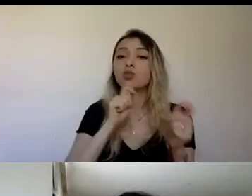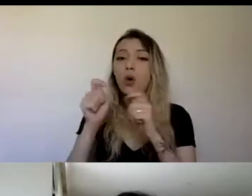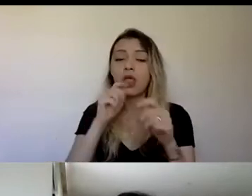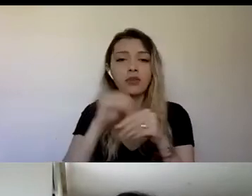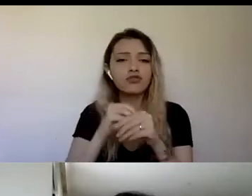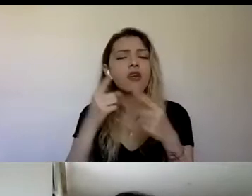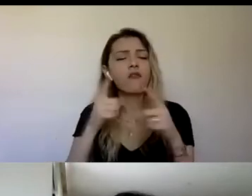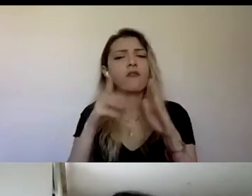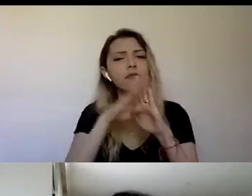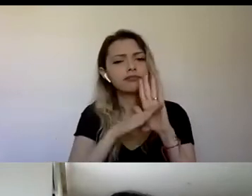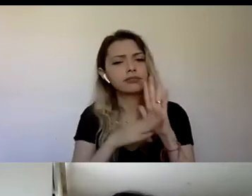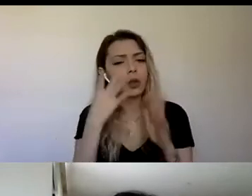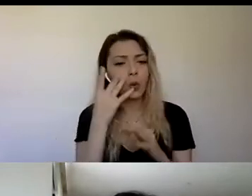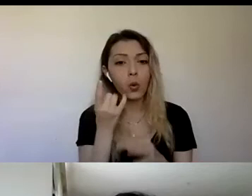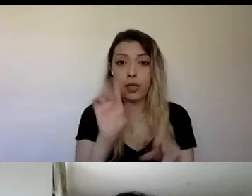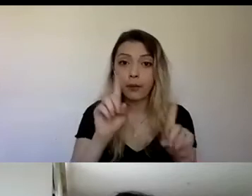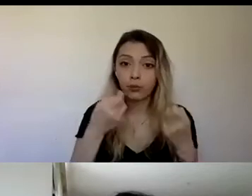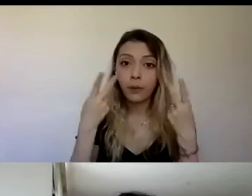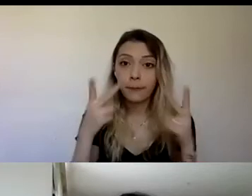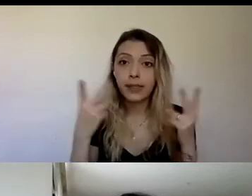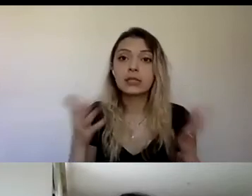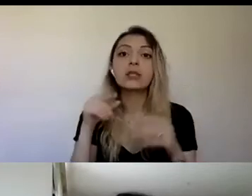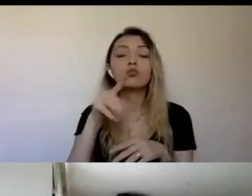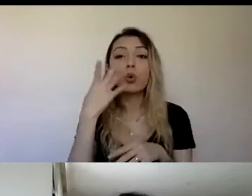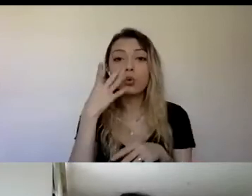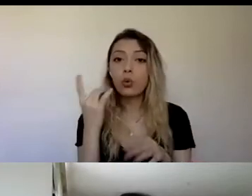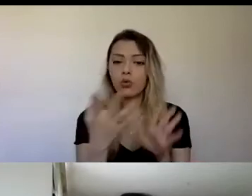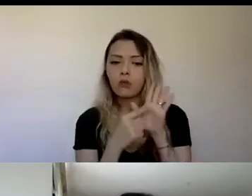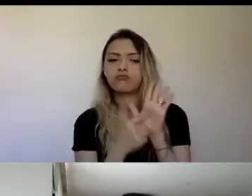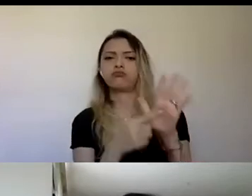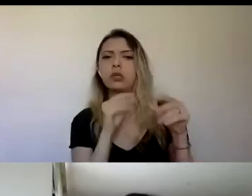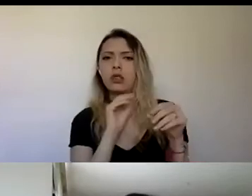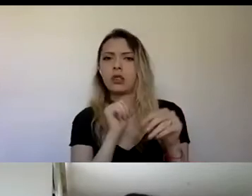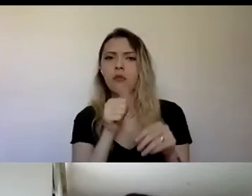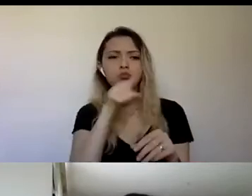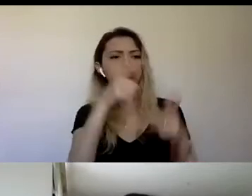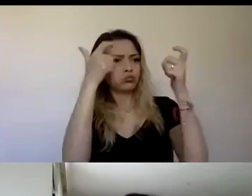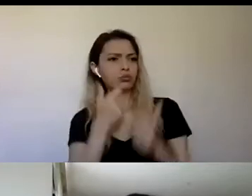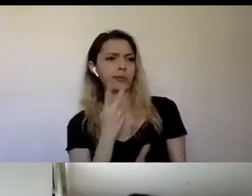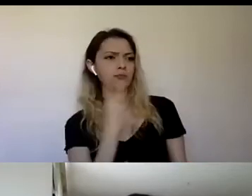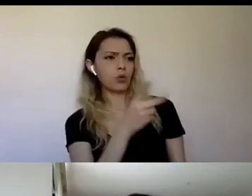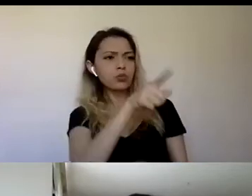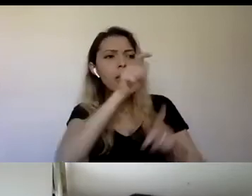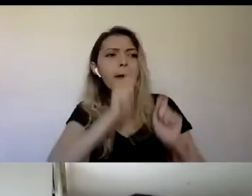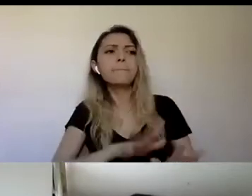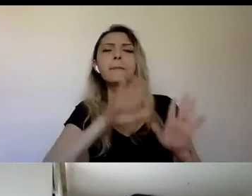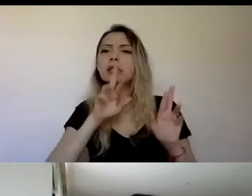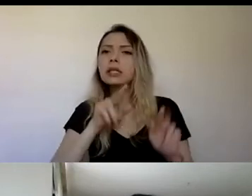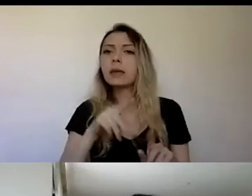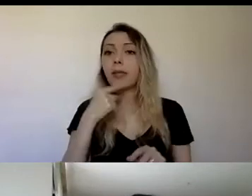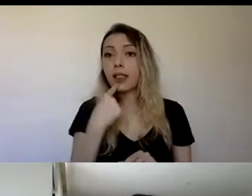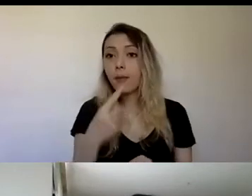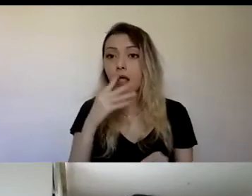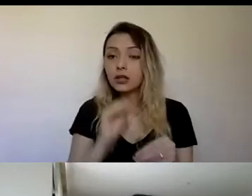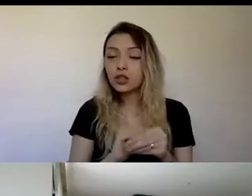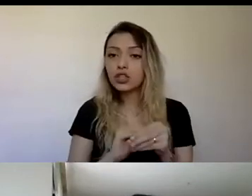Bu göstergeyi sunduğunuzda böyle bir yükümlülüğün var ve bunu yerine getirmedin diyebilmek için örneğin